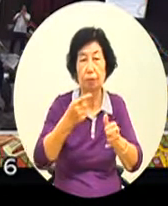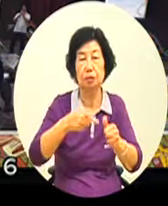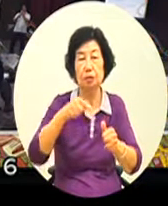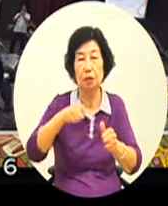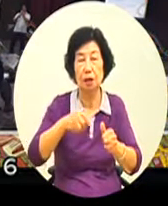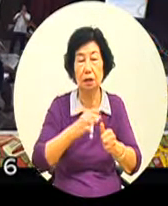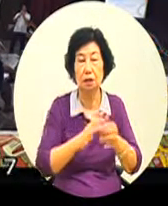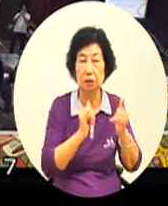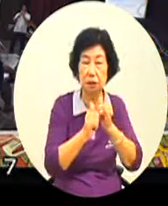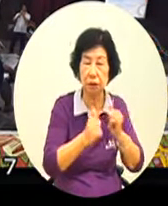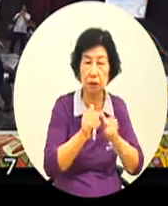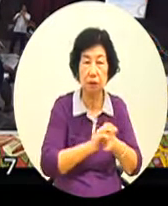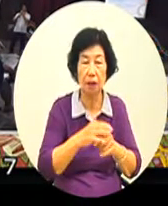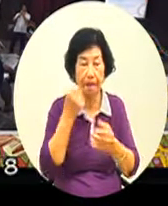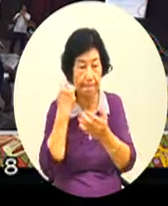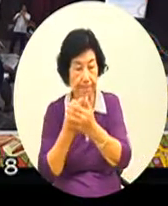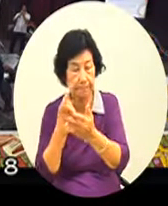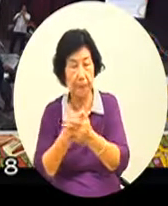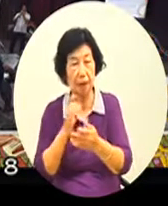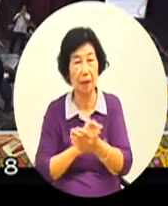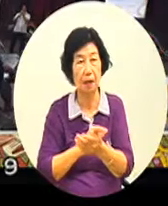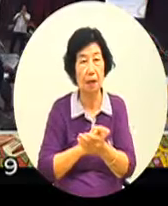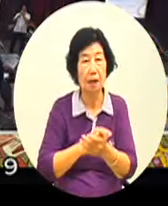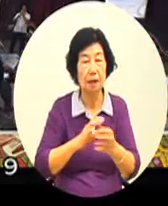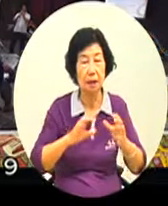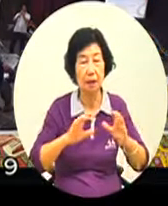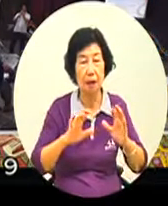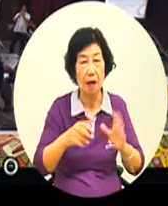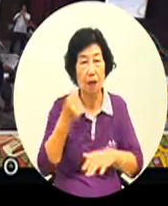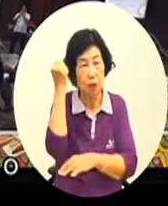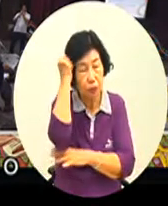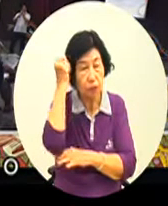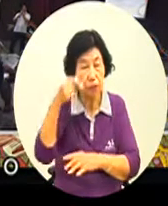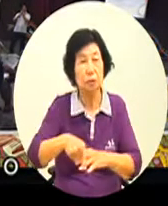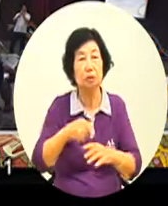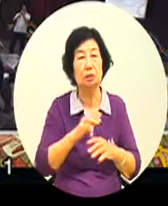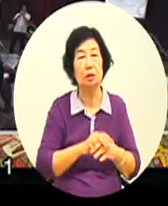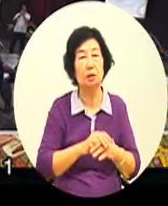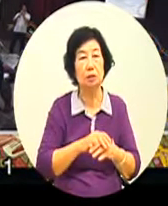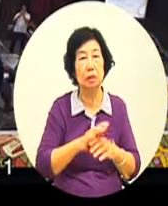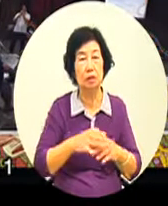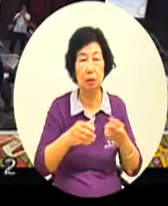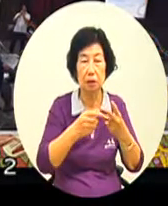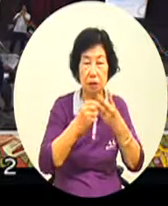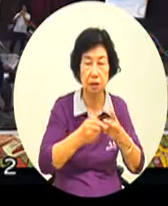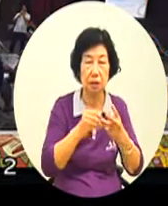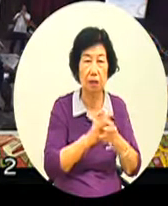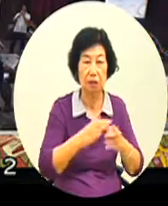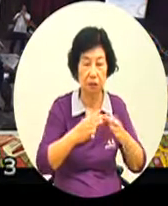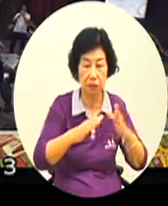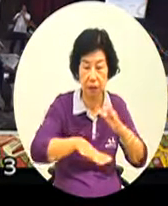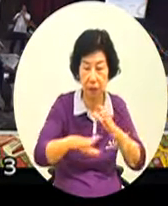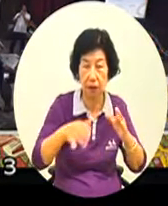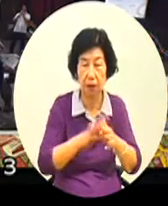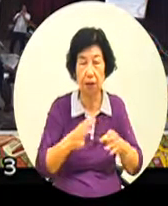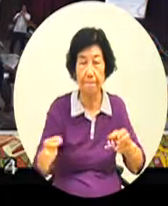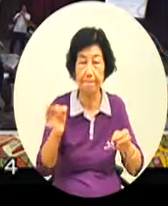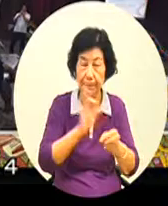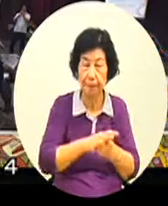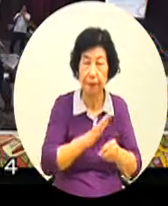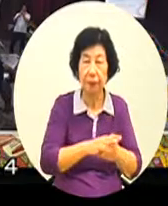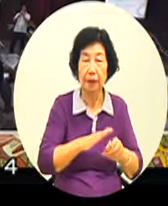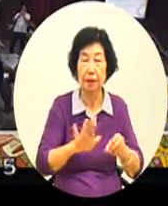助每月租金一年，那第二年呢则是家庭经济状况给予租金补贴。目前已经有10户